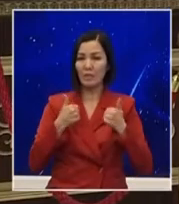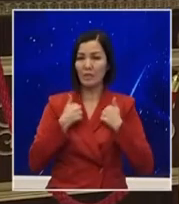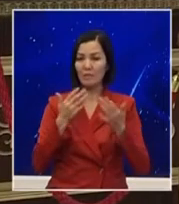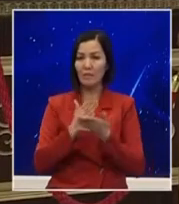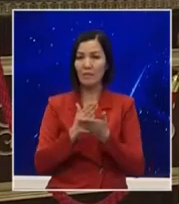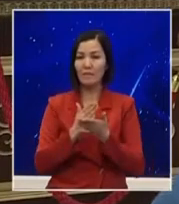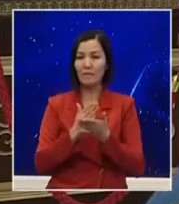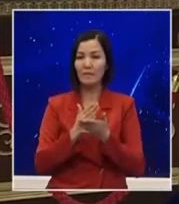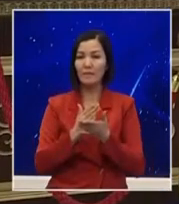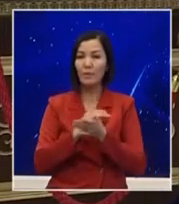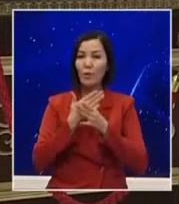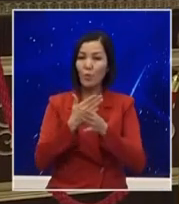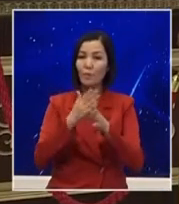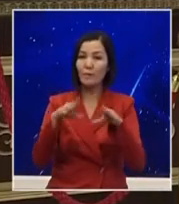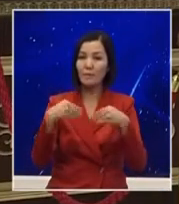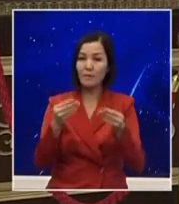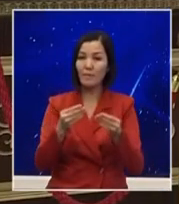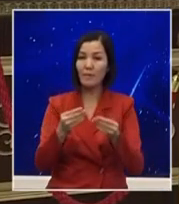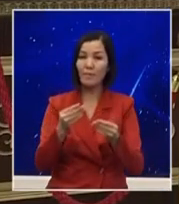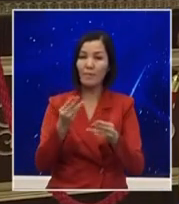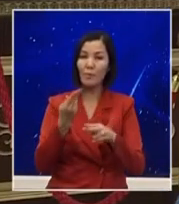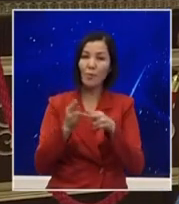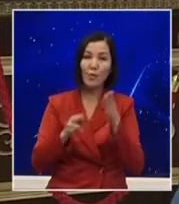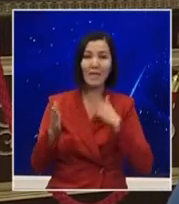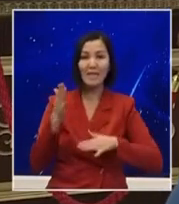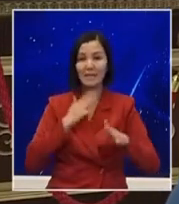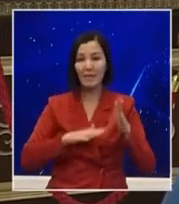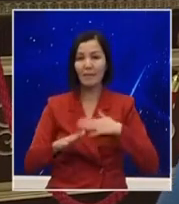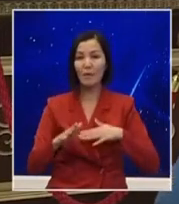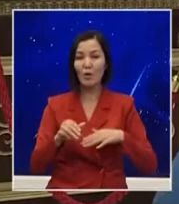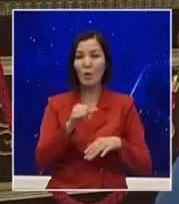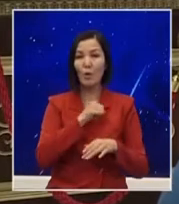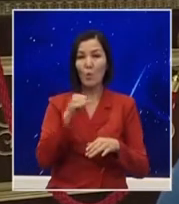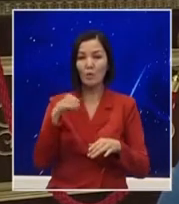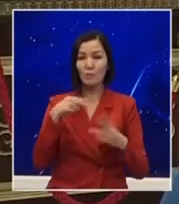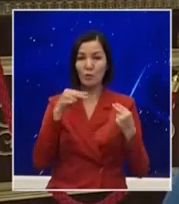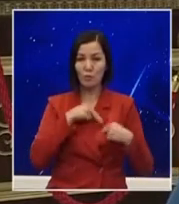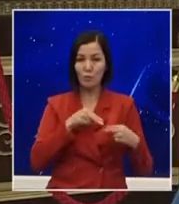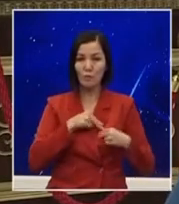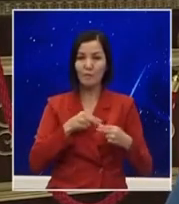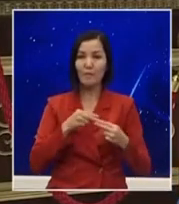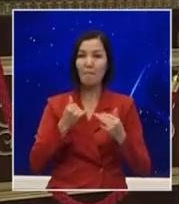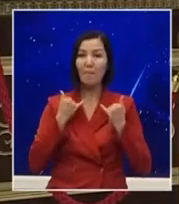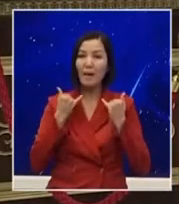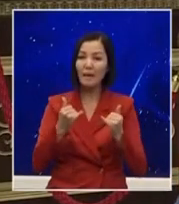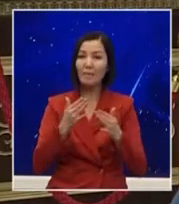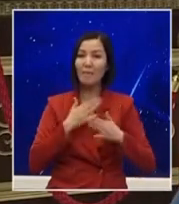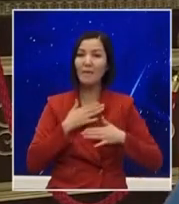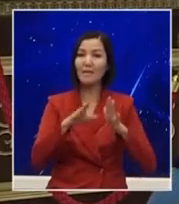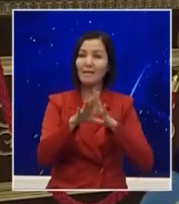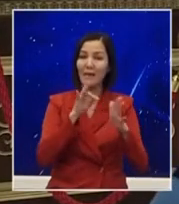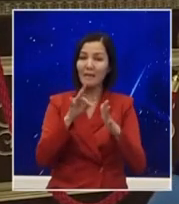тырысып, қол үшін беріп, соған ризамын. Жаңа өзімнің сол жұмысымды бағалап,